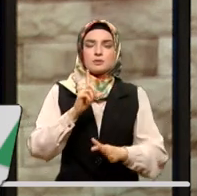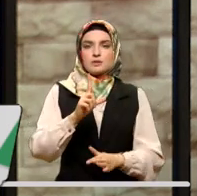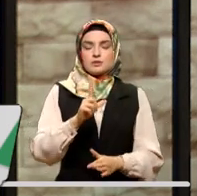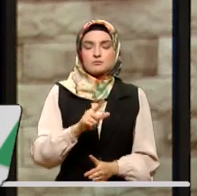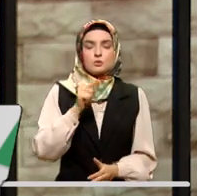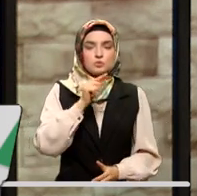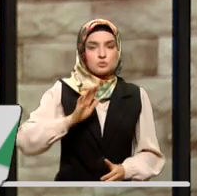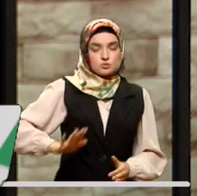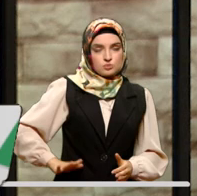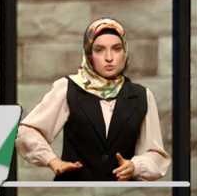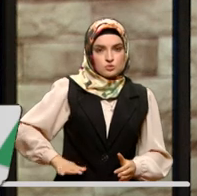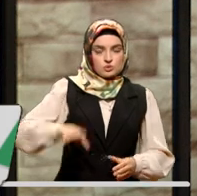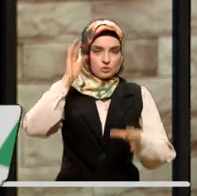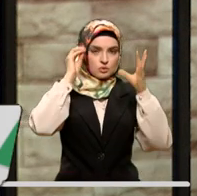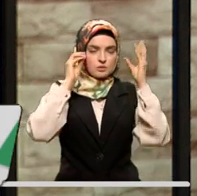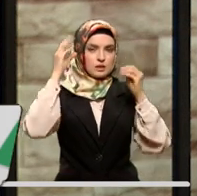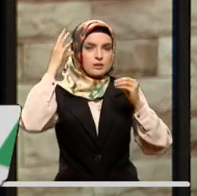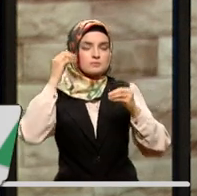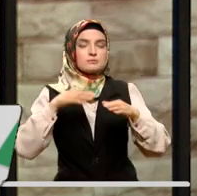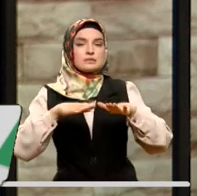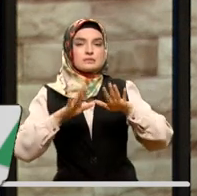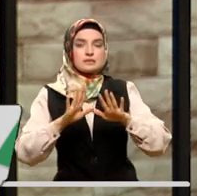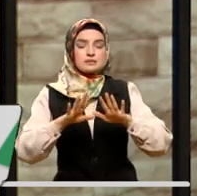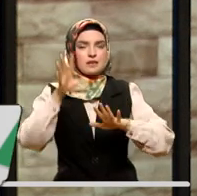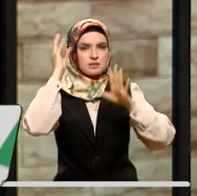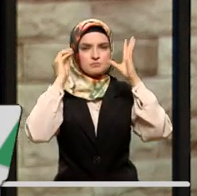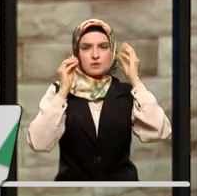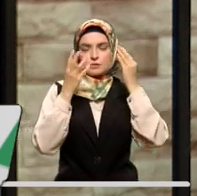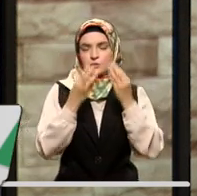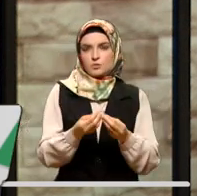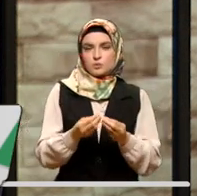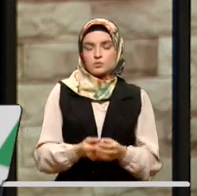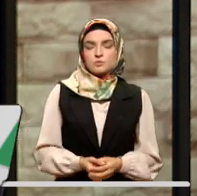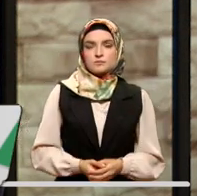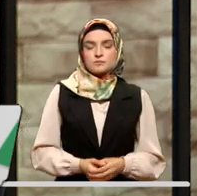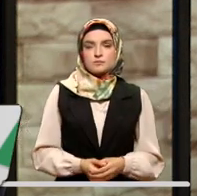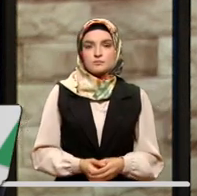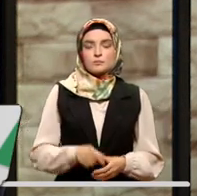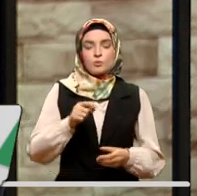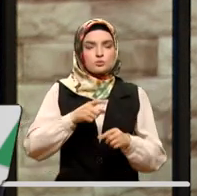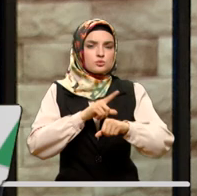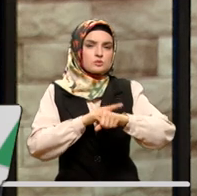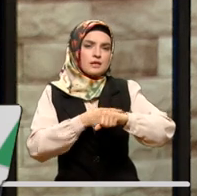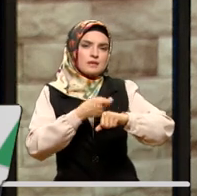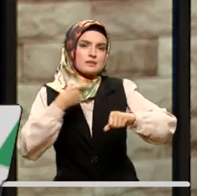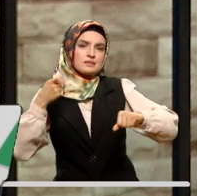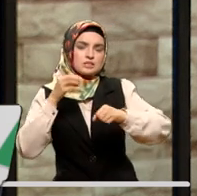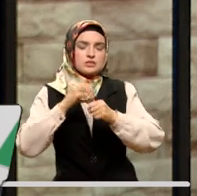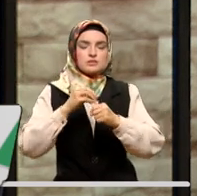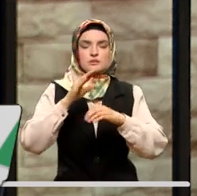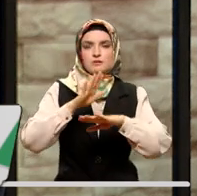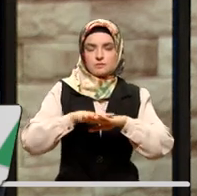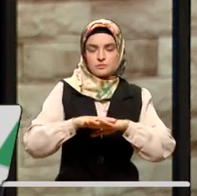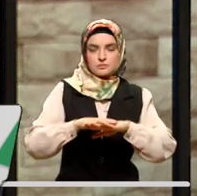Çocuğun öğrenmesi çok anlamlandırmayla değil. Yani ezberlemeyle. Anlamlandırmasını süreç içerisinde yapacağız. Hı hı. Ve o önemli. Ama